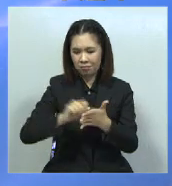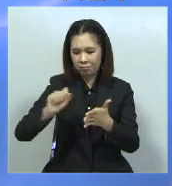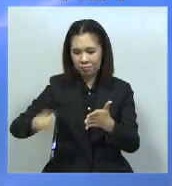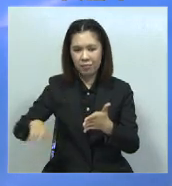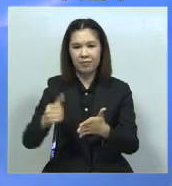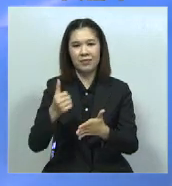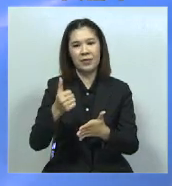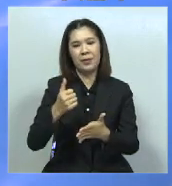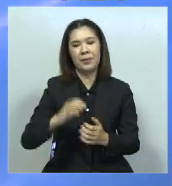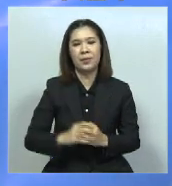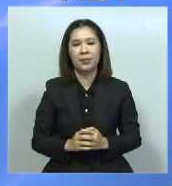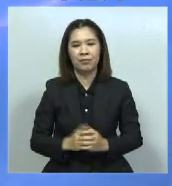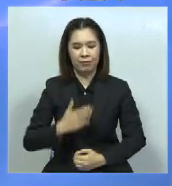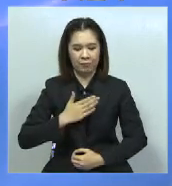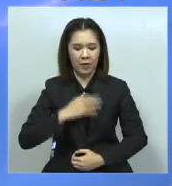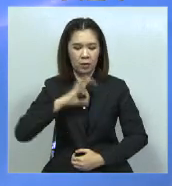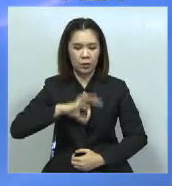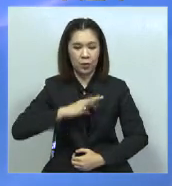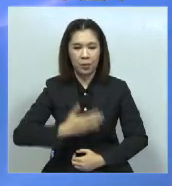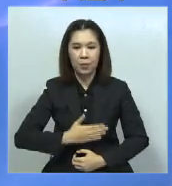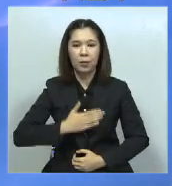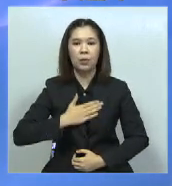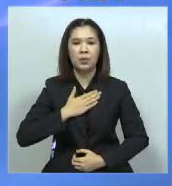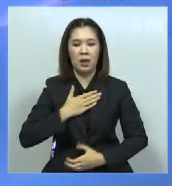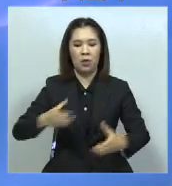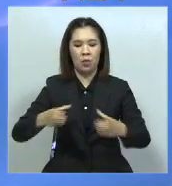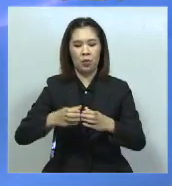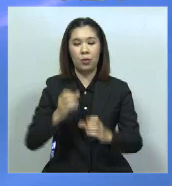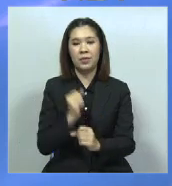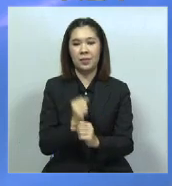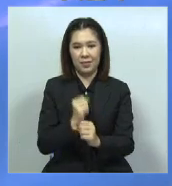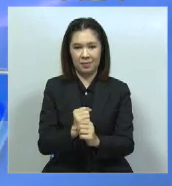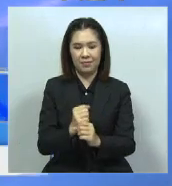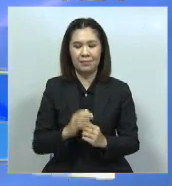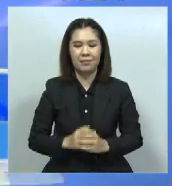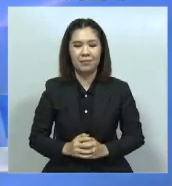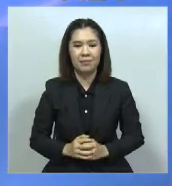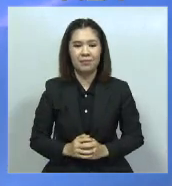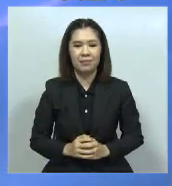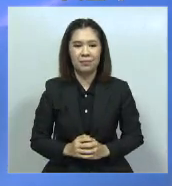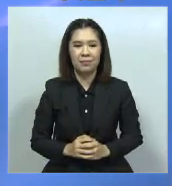ก็นับว่าเป็นความภูมิใจของคณะทำงานเป็นอย่างยิ่งนะครับ